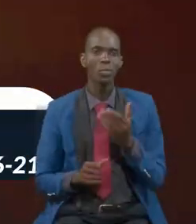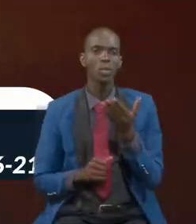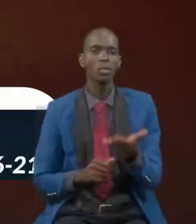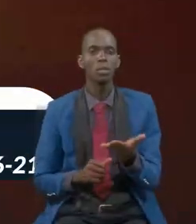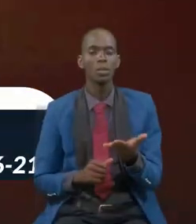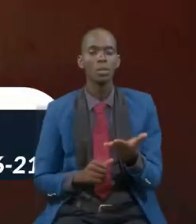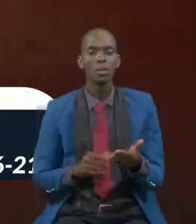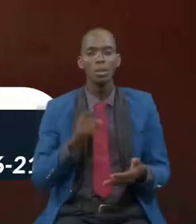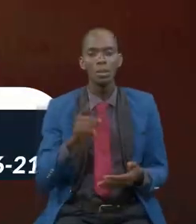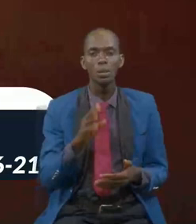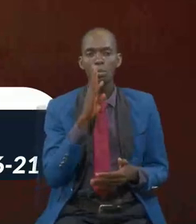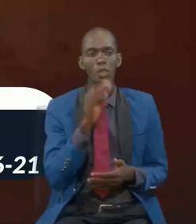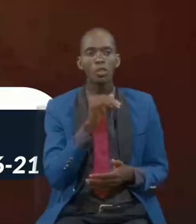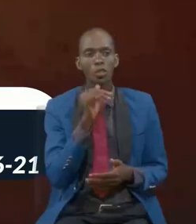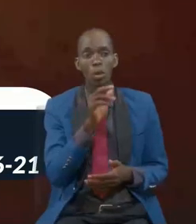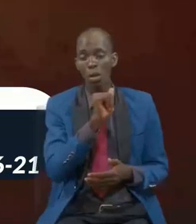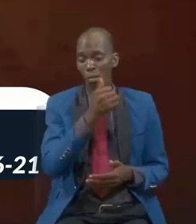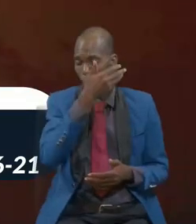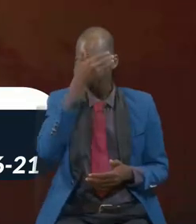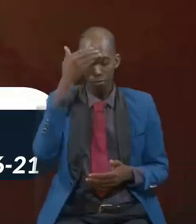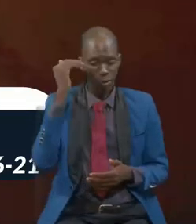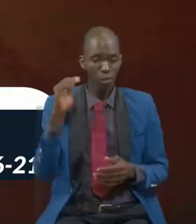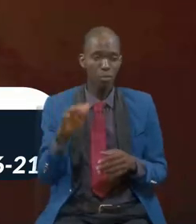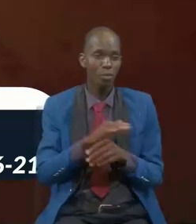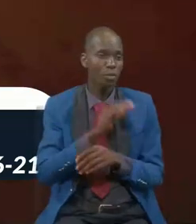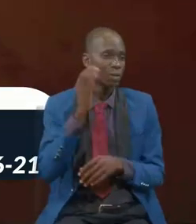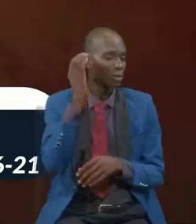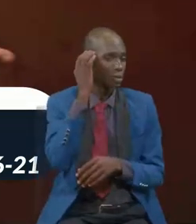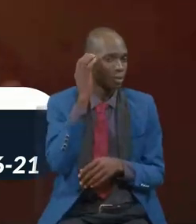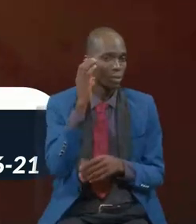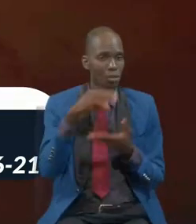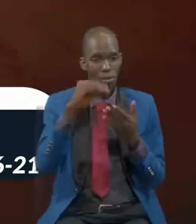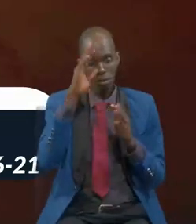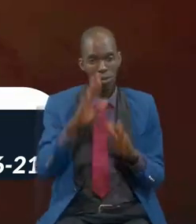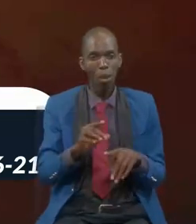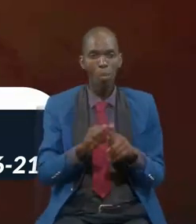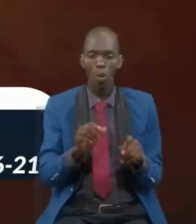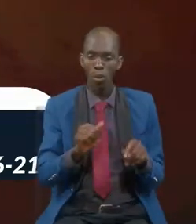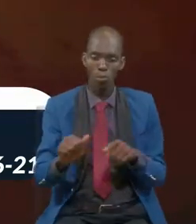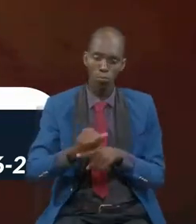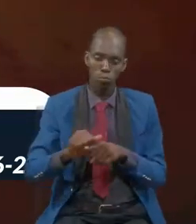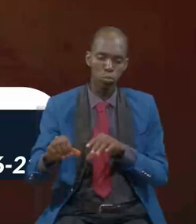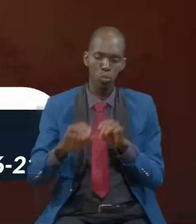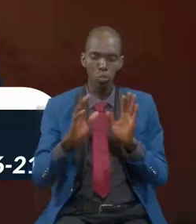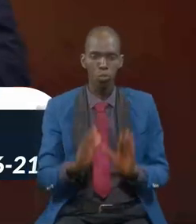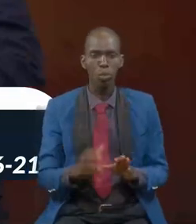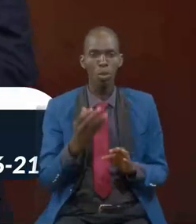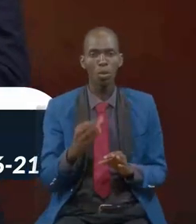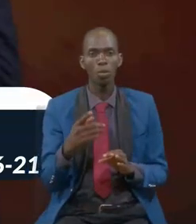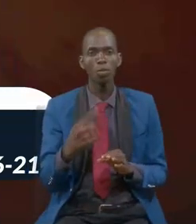liberté, qui aura persévéré, n'étant pas un auditeur oublieux, mais se mettant à